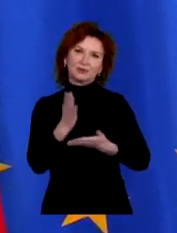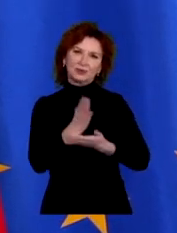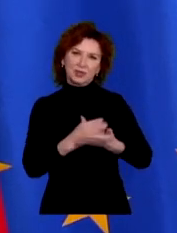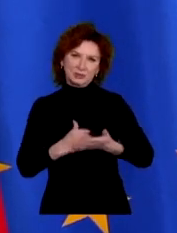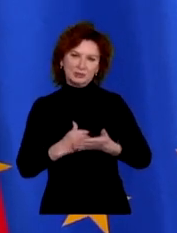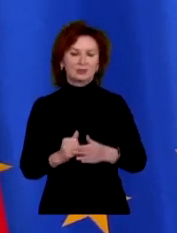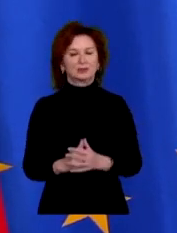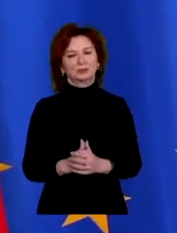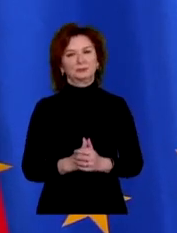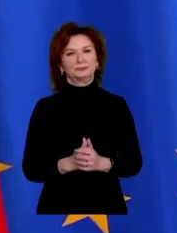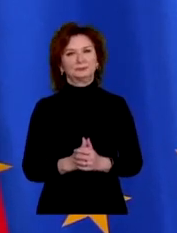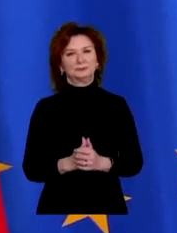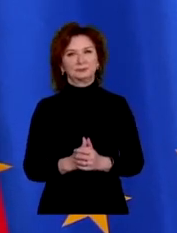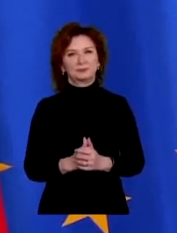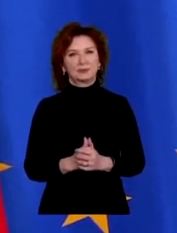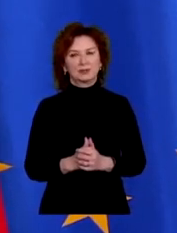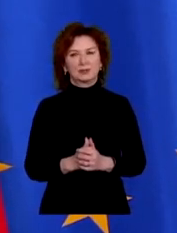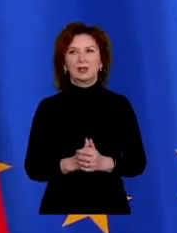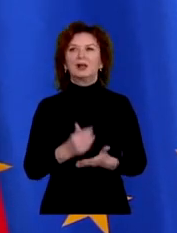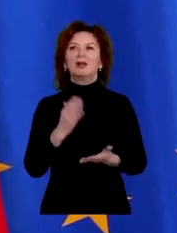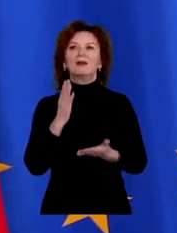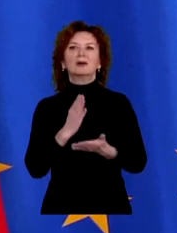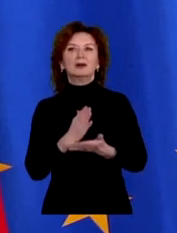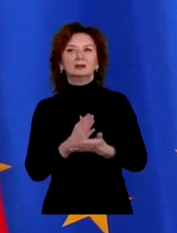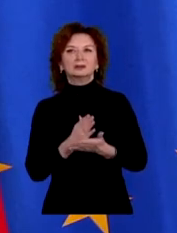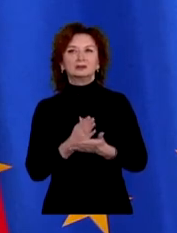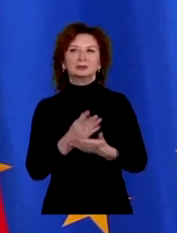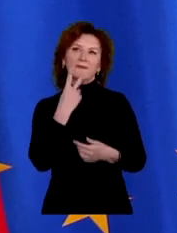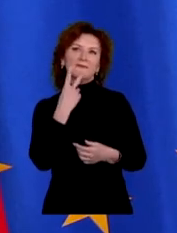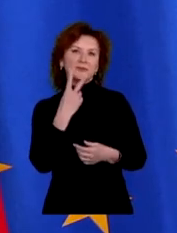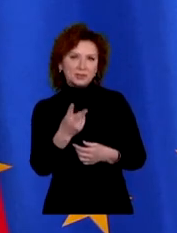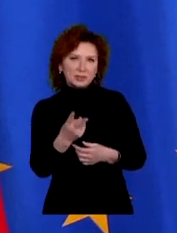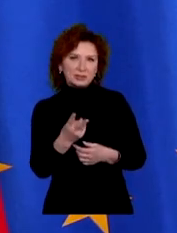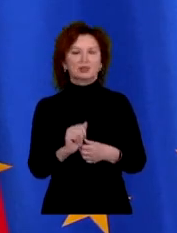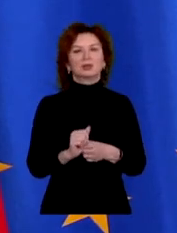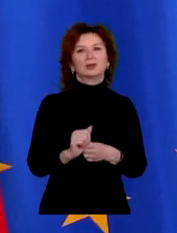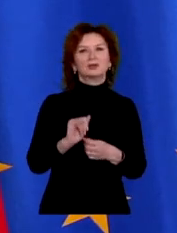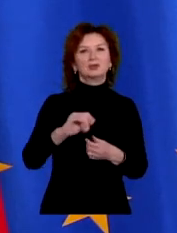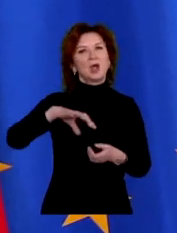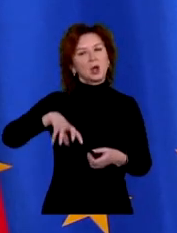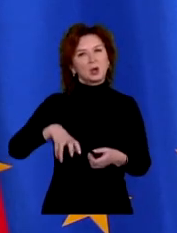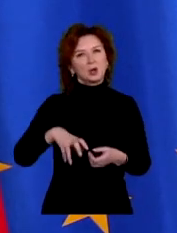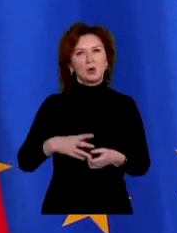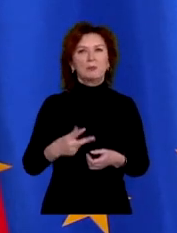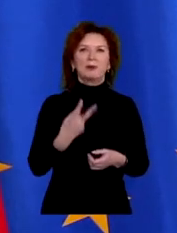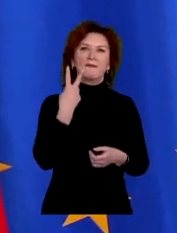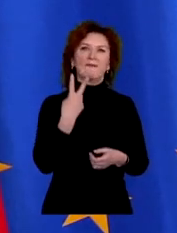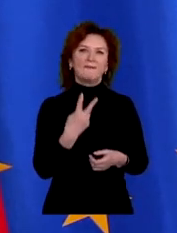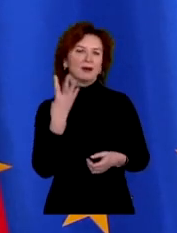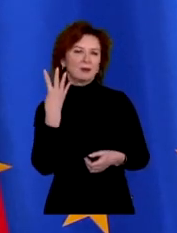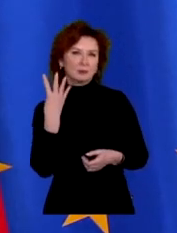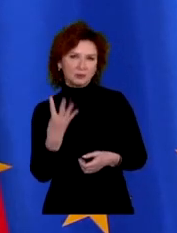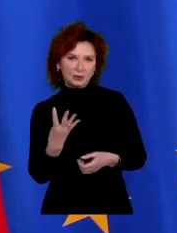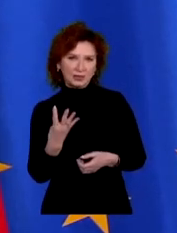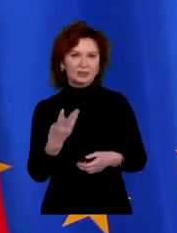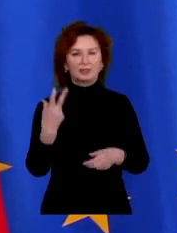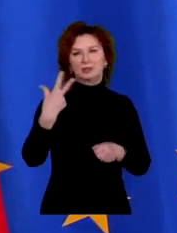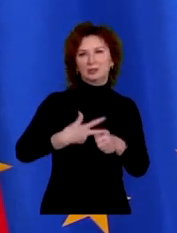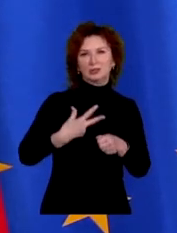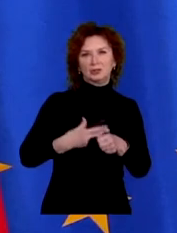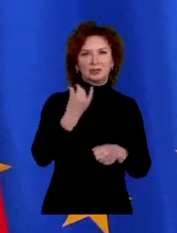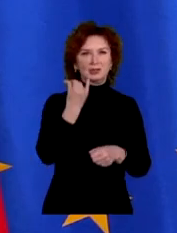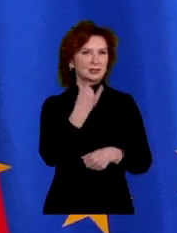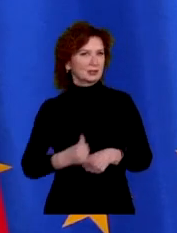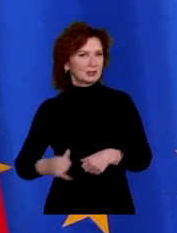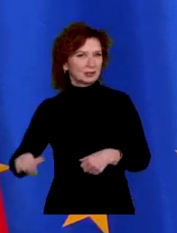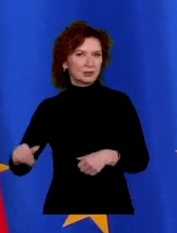obchodów. Wreszcie ta widoczność grupy V4 i tego 30-lecia jest też obecna w